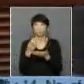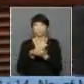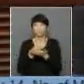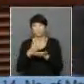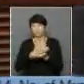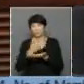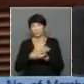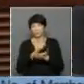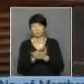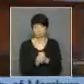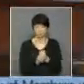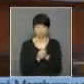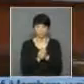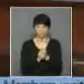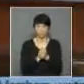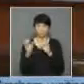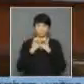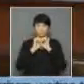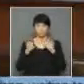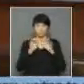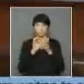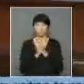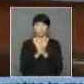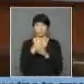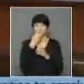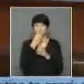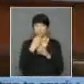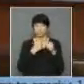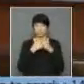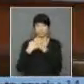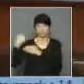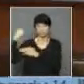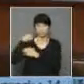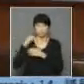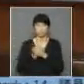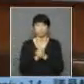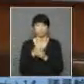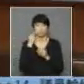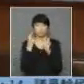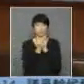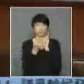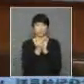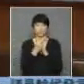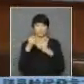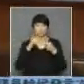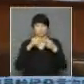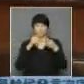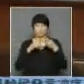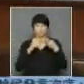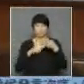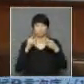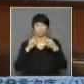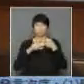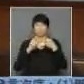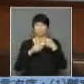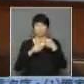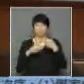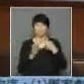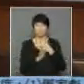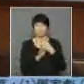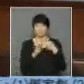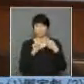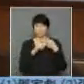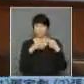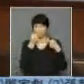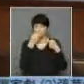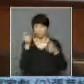席，報告亦指出香港的競爭力面對三大的隱憂。第一，香港經濟發